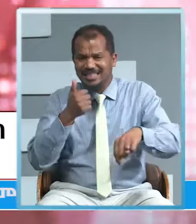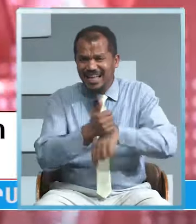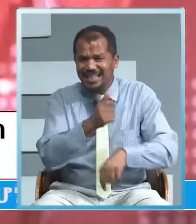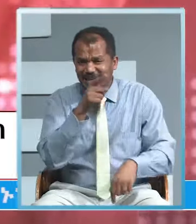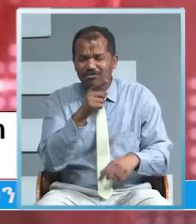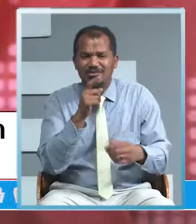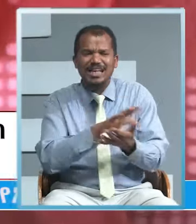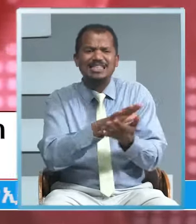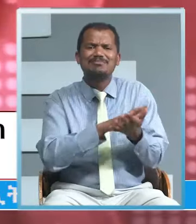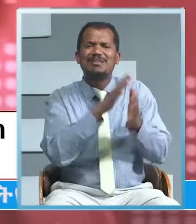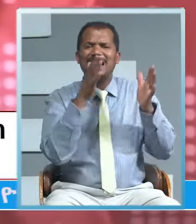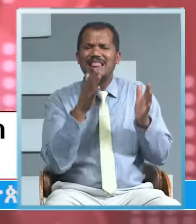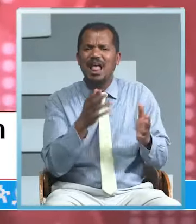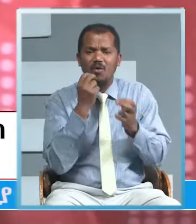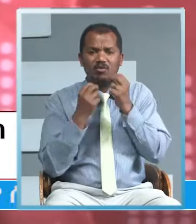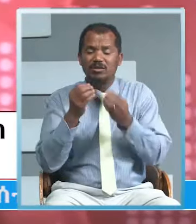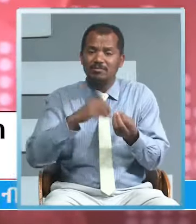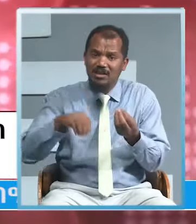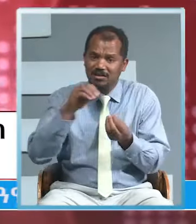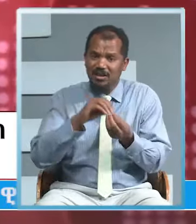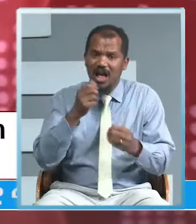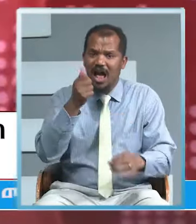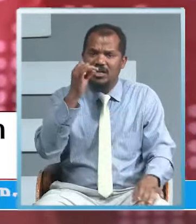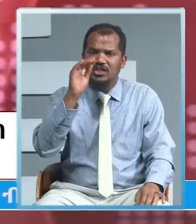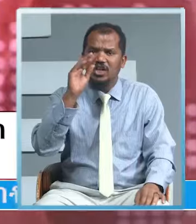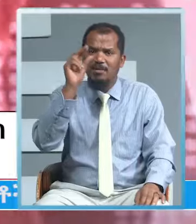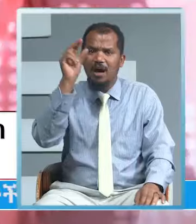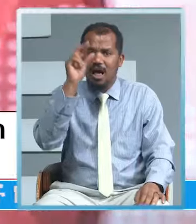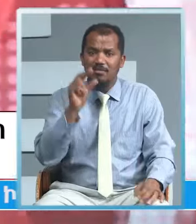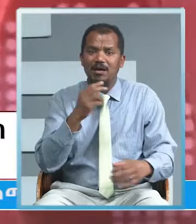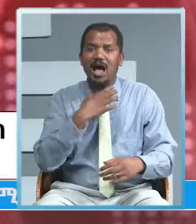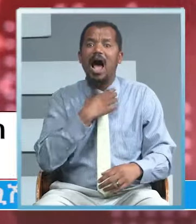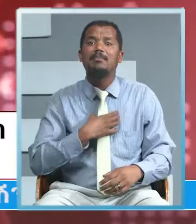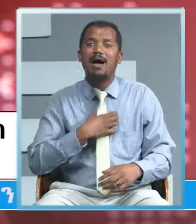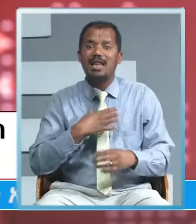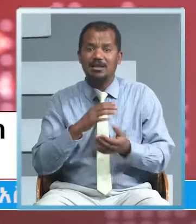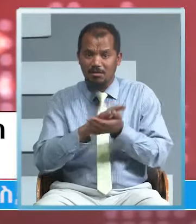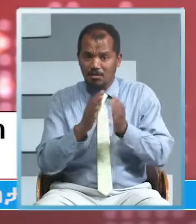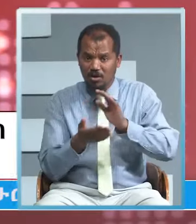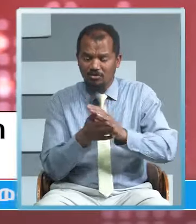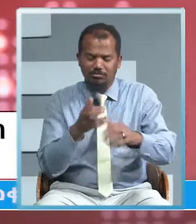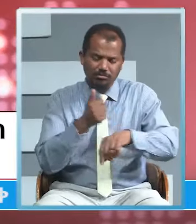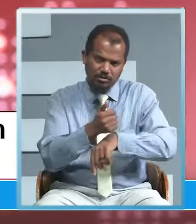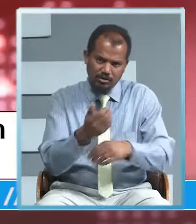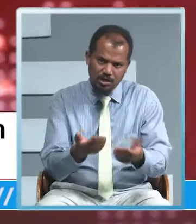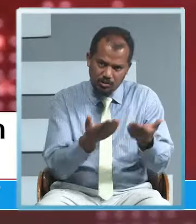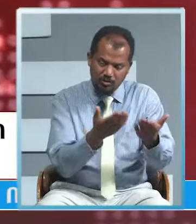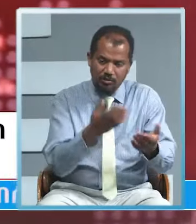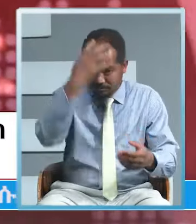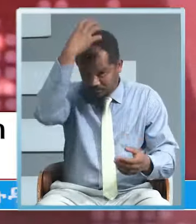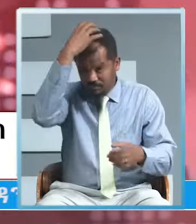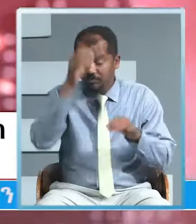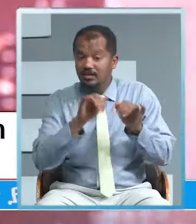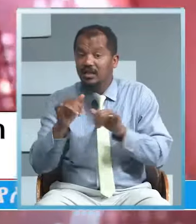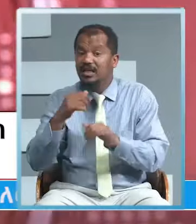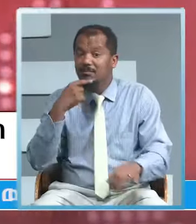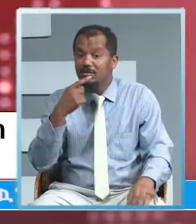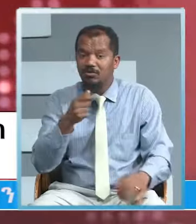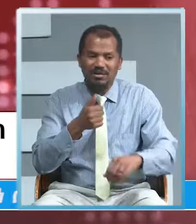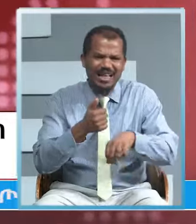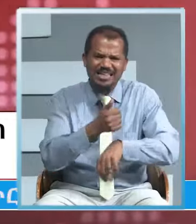ተከሳሾቹ ከሽብርተኝነት ወንጀል በተጨማሪ ደግሞ የአልሸባብ ቡድን አባላት በመሆናቸውም ጭምር ክስ ቀርቦባቸዋል። መንግስት እንደሚለው